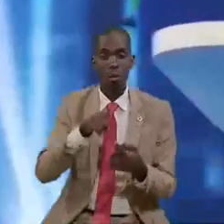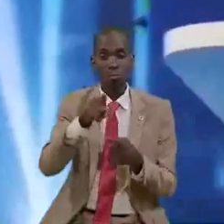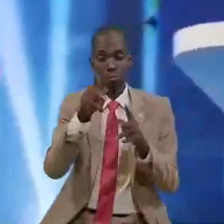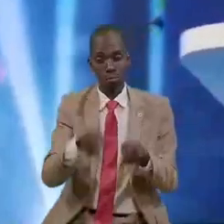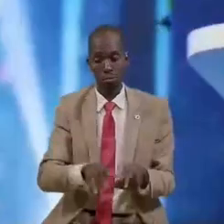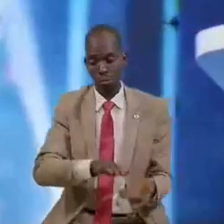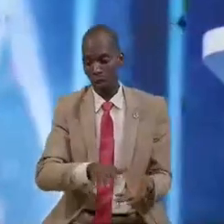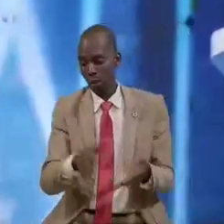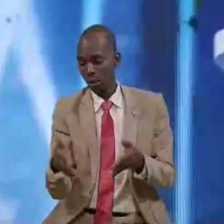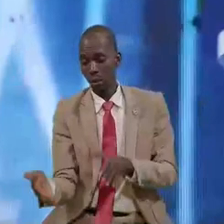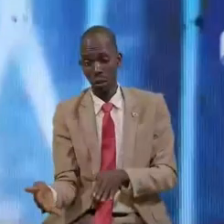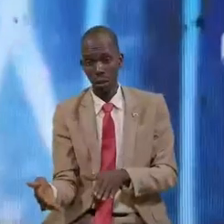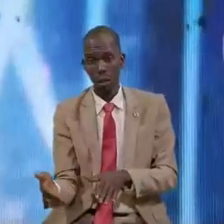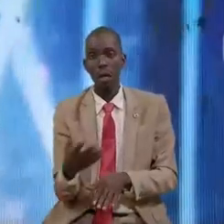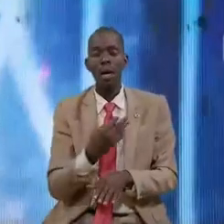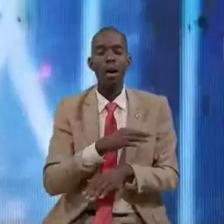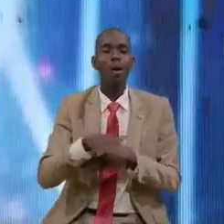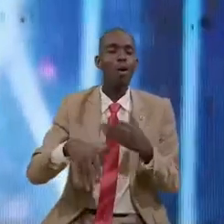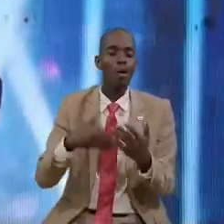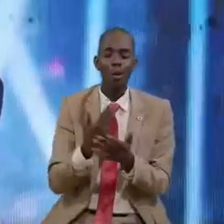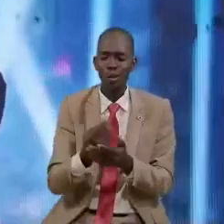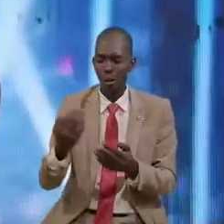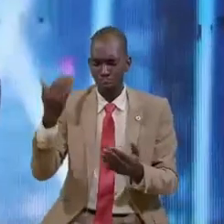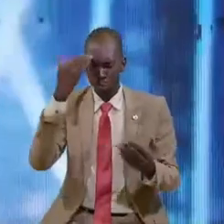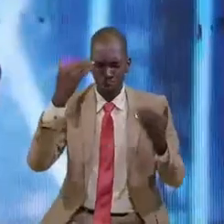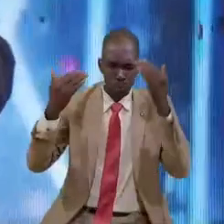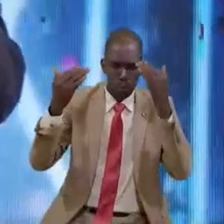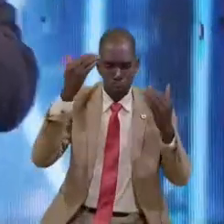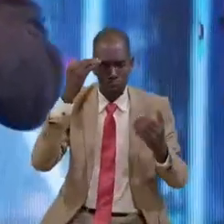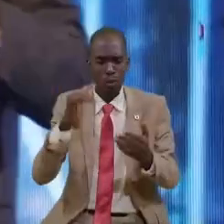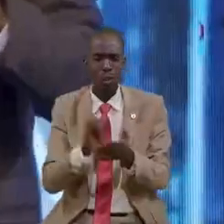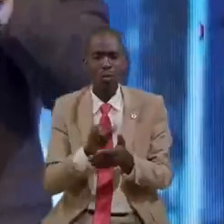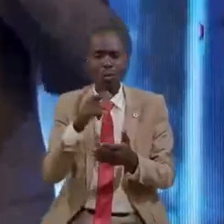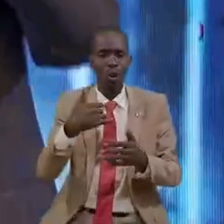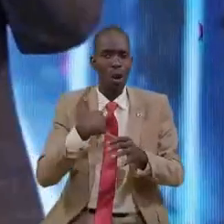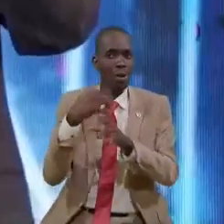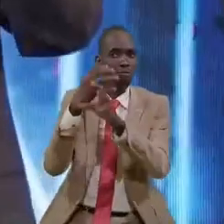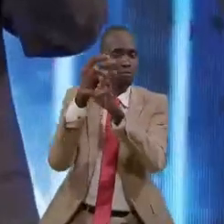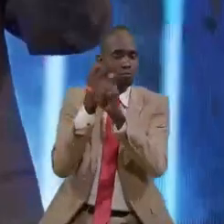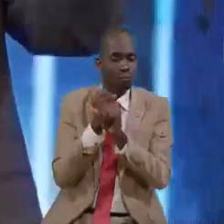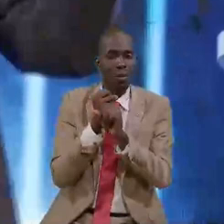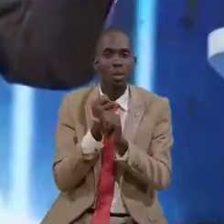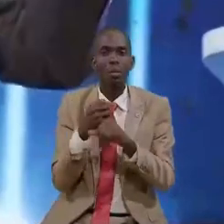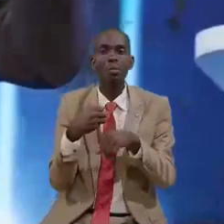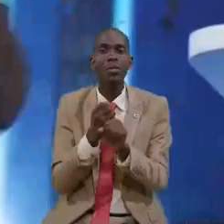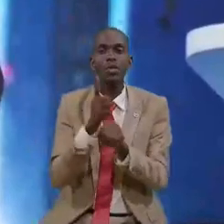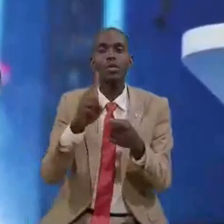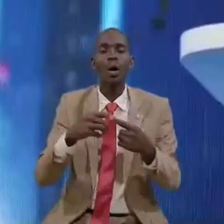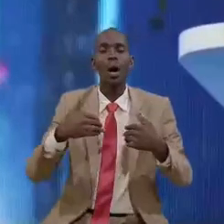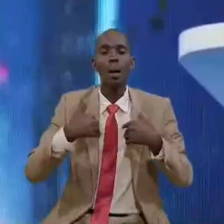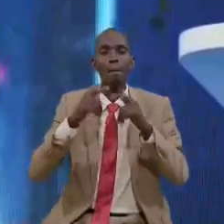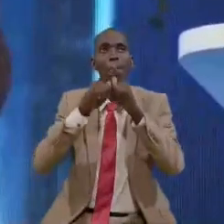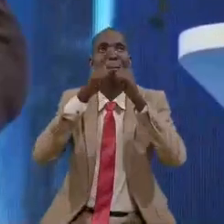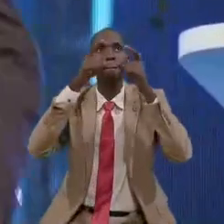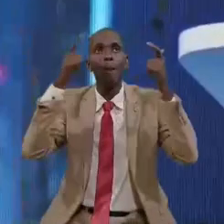puis tout l'encyclopédie que vous avez étudié vous fait avoir une grande tête,